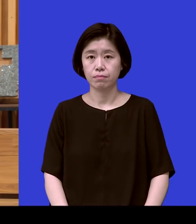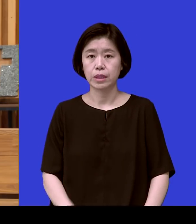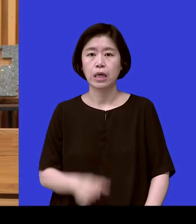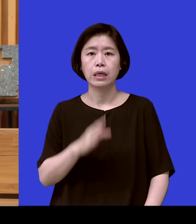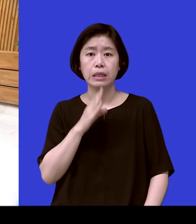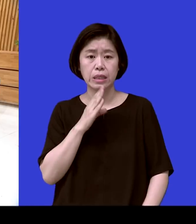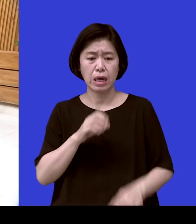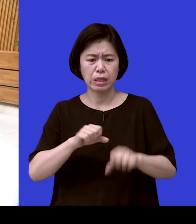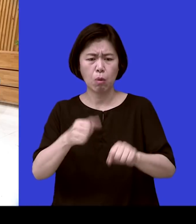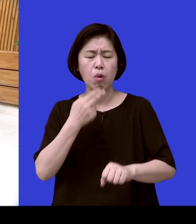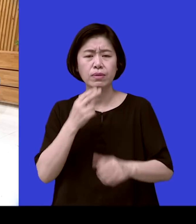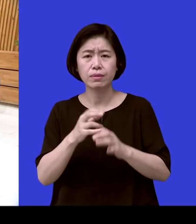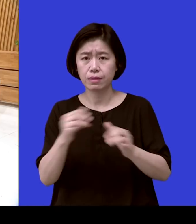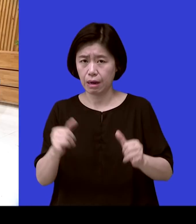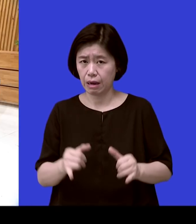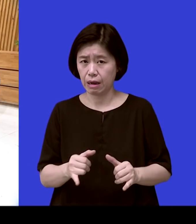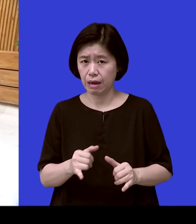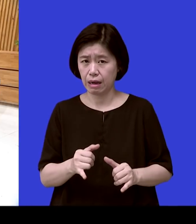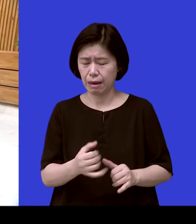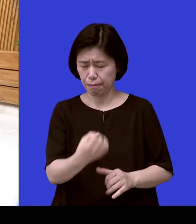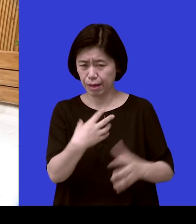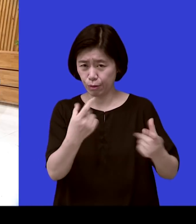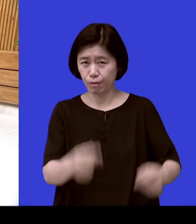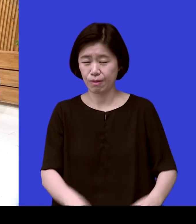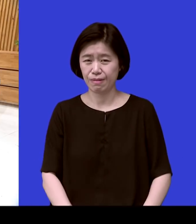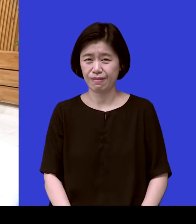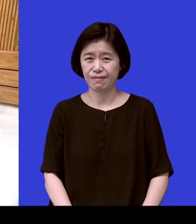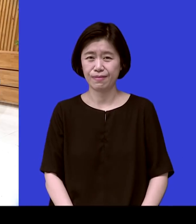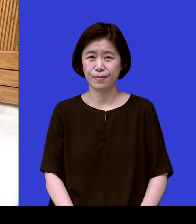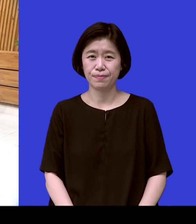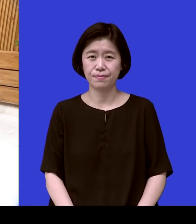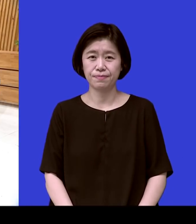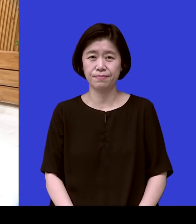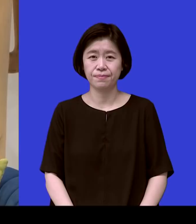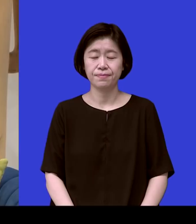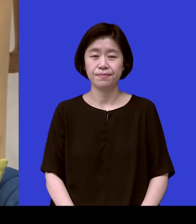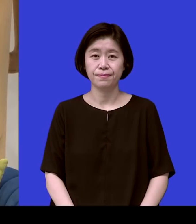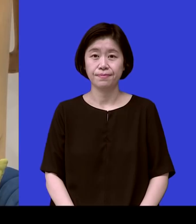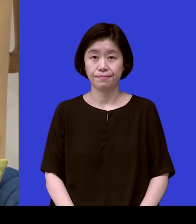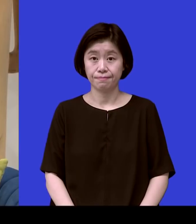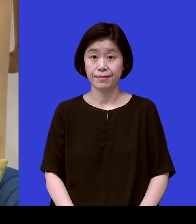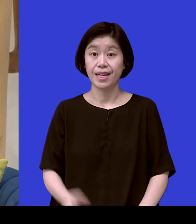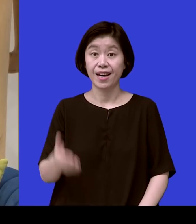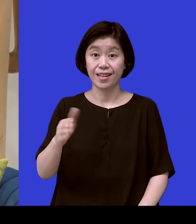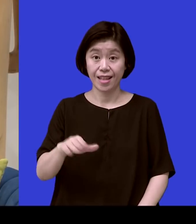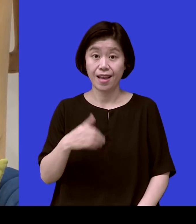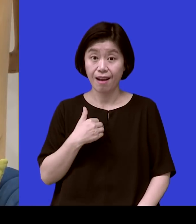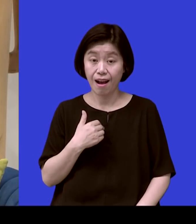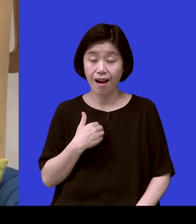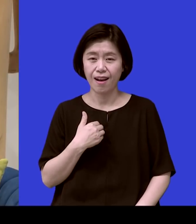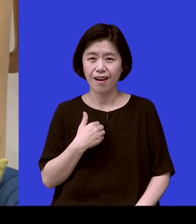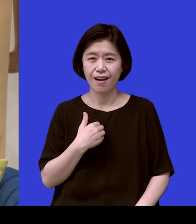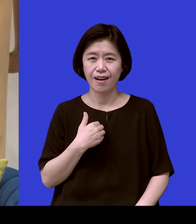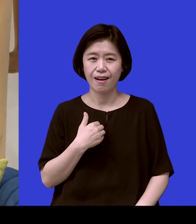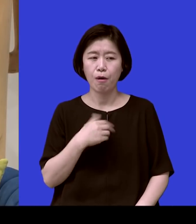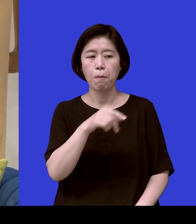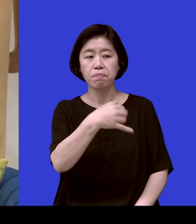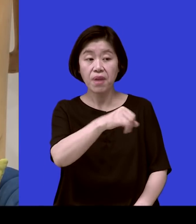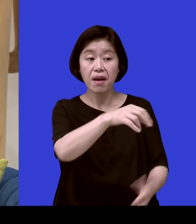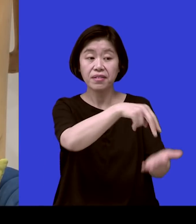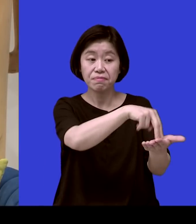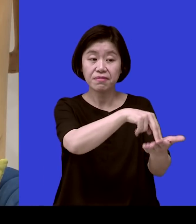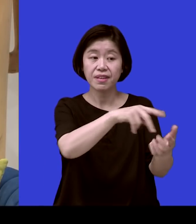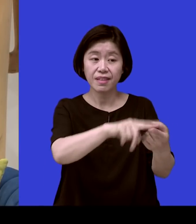사람들 꼭 그렇게 얘기해요. 맞아. 꼭 그렇게 얘기해요. 다 그런데 치웠는데 제가 꼭. 그때는 이미 걔 입장이 될 수 있는 네. 공부를